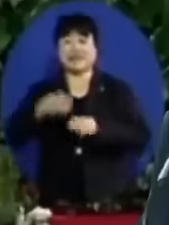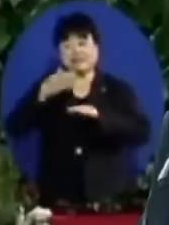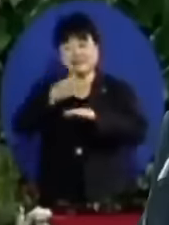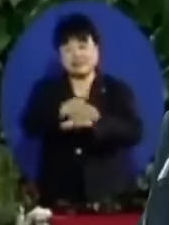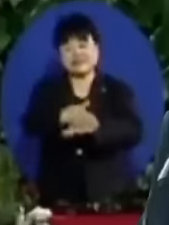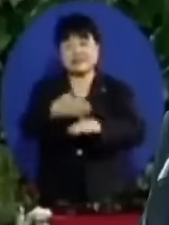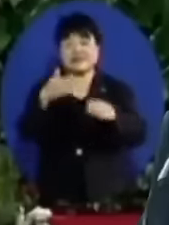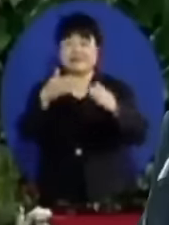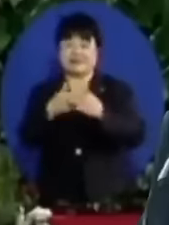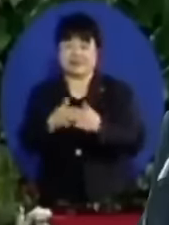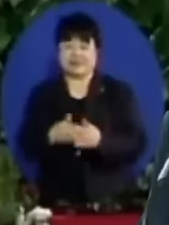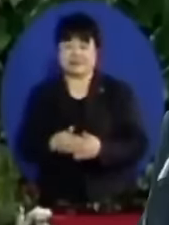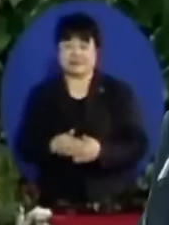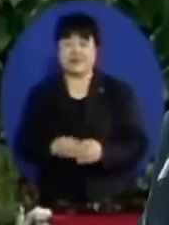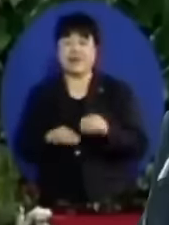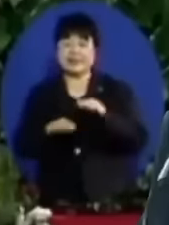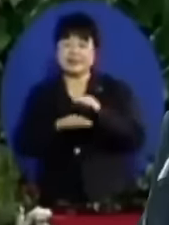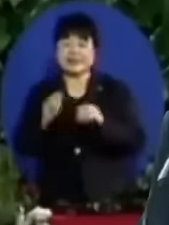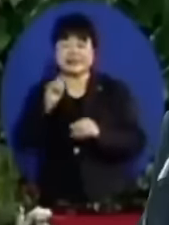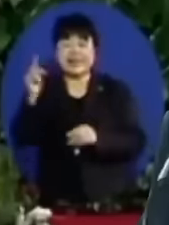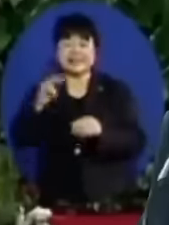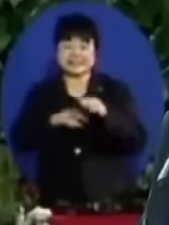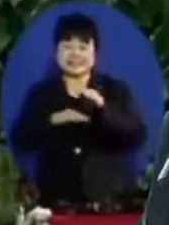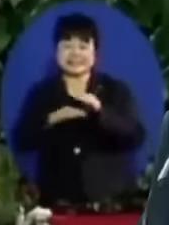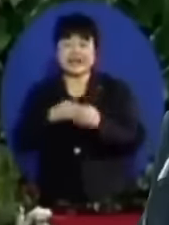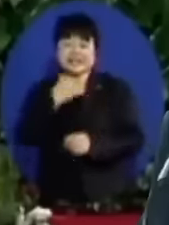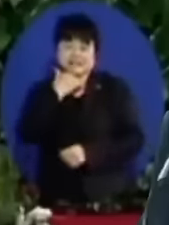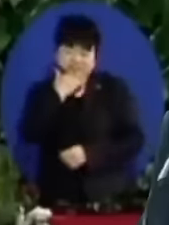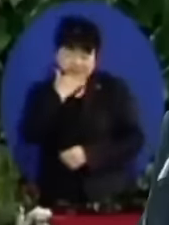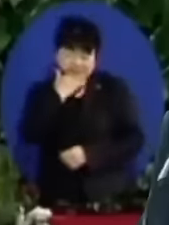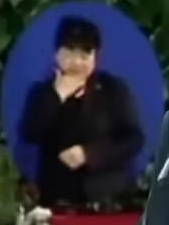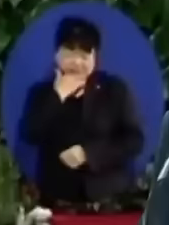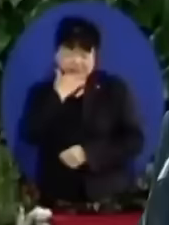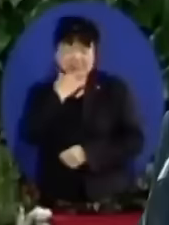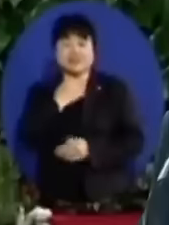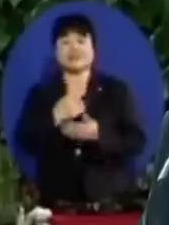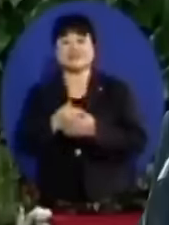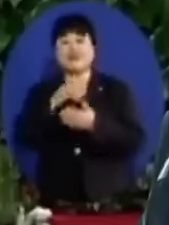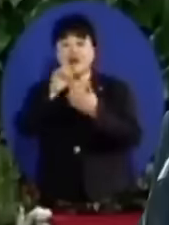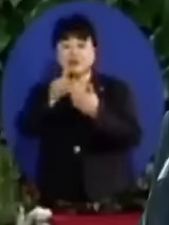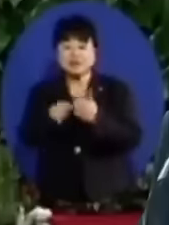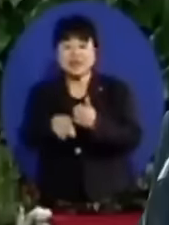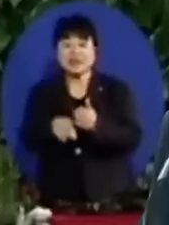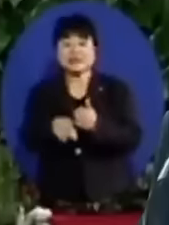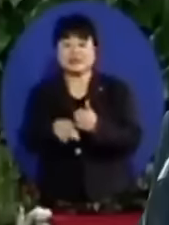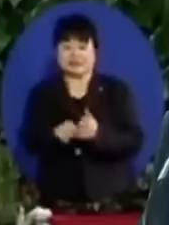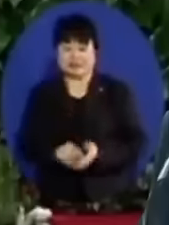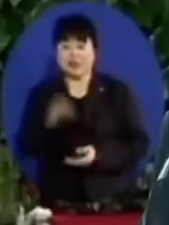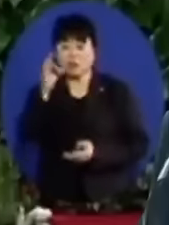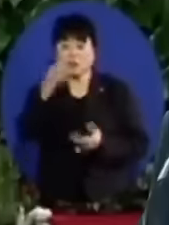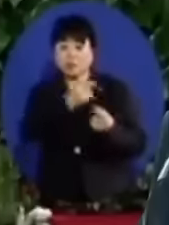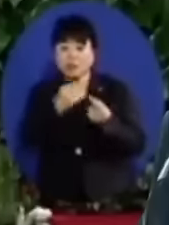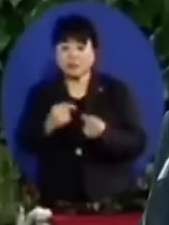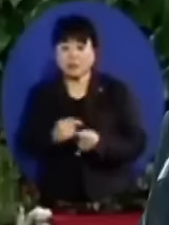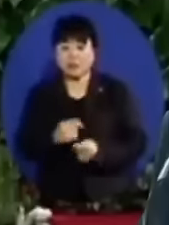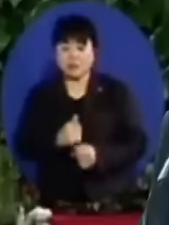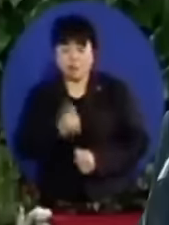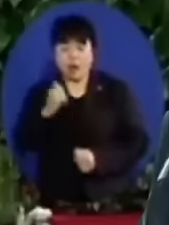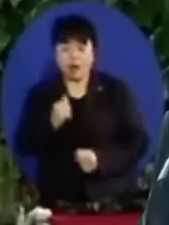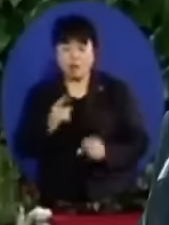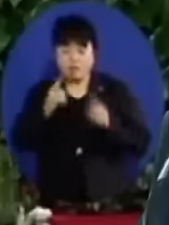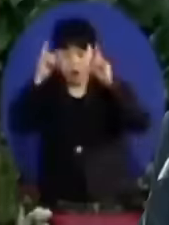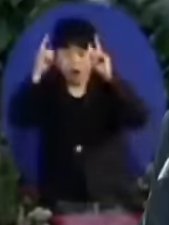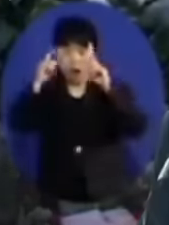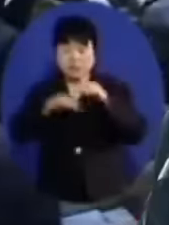바람에 콜택시 기사가 무한정 기다리게 되었습니다. 시간이 돈인 택시 기사가 화가 머리끝까지